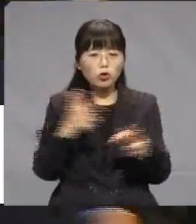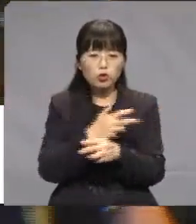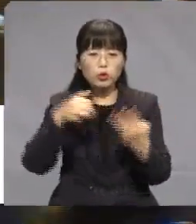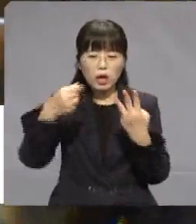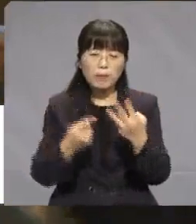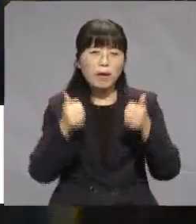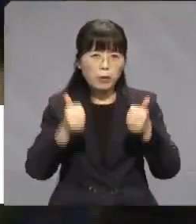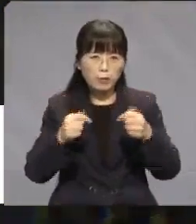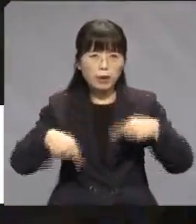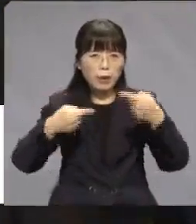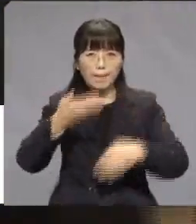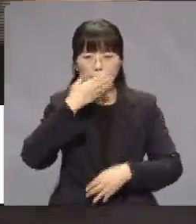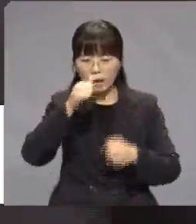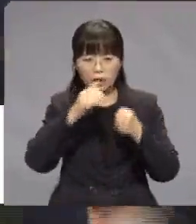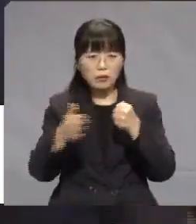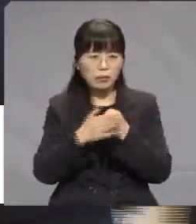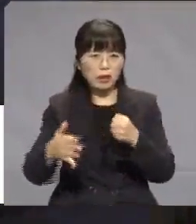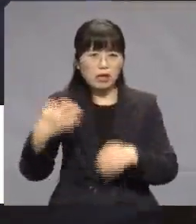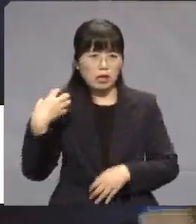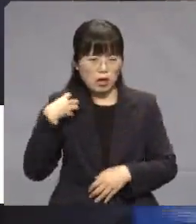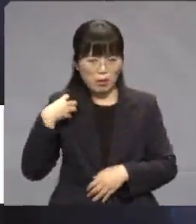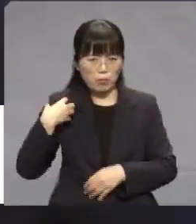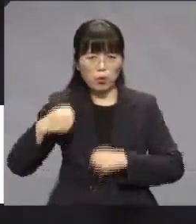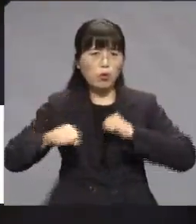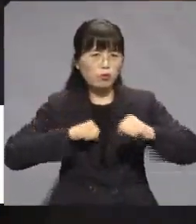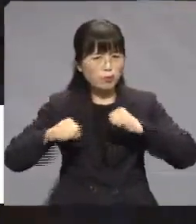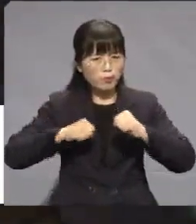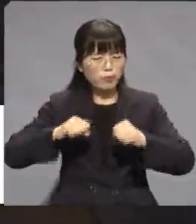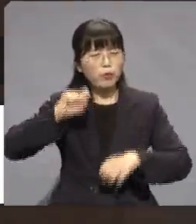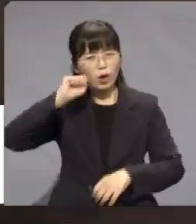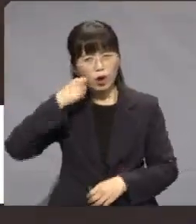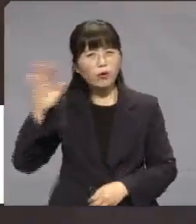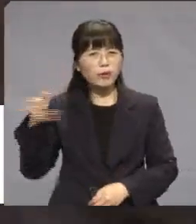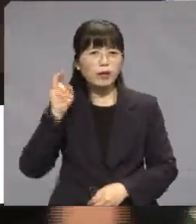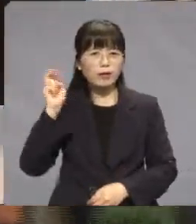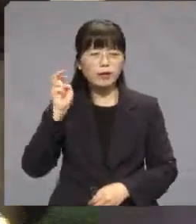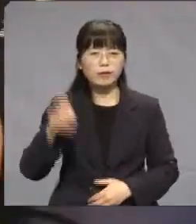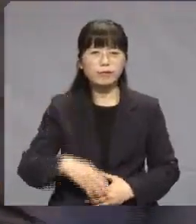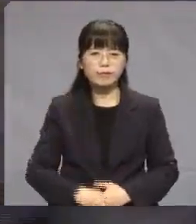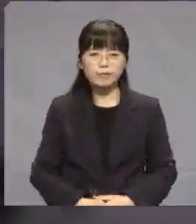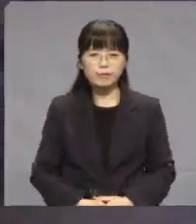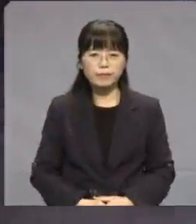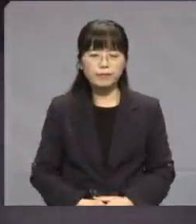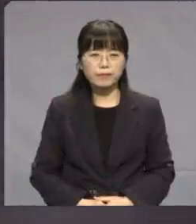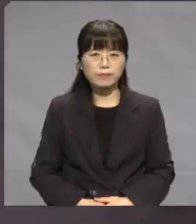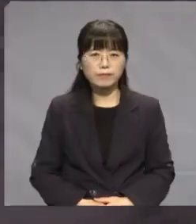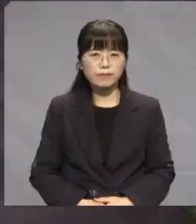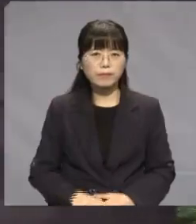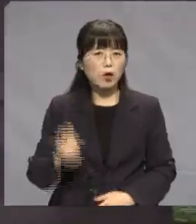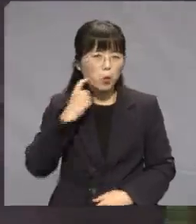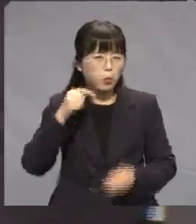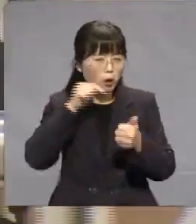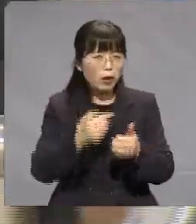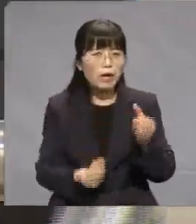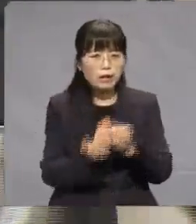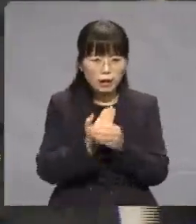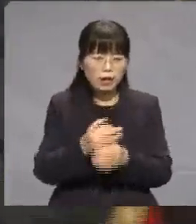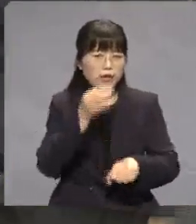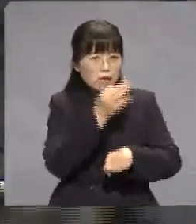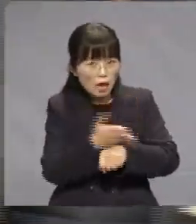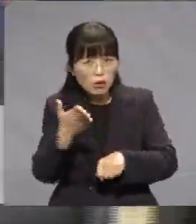법원에 나올 수 있어 대표직 수행에 차질이 불가피할 것으로 보입니다 위증교사 사건이